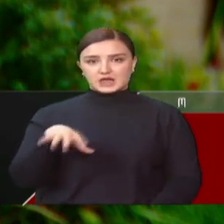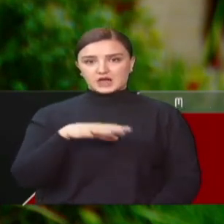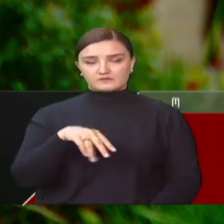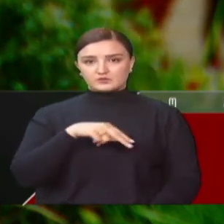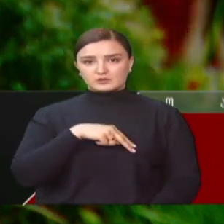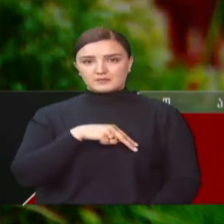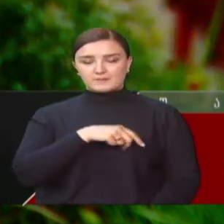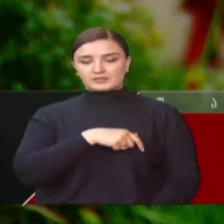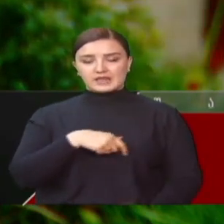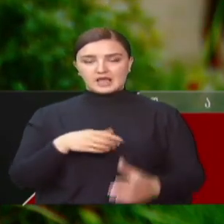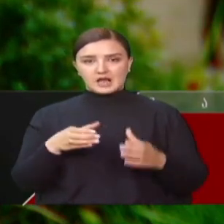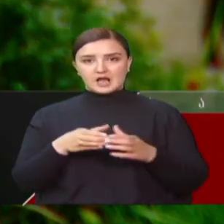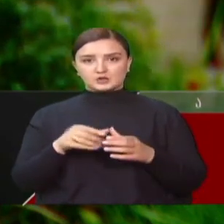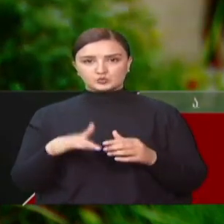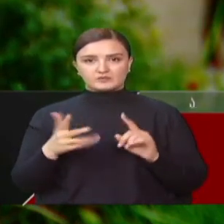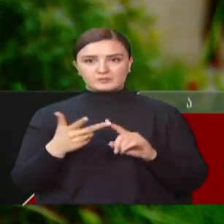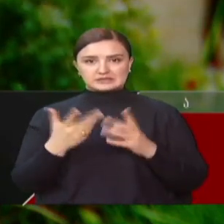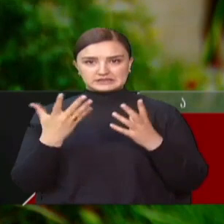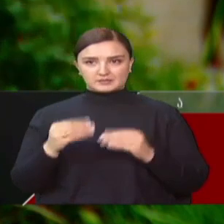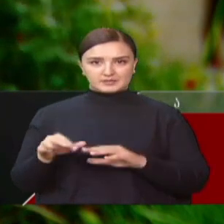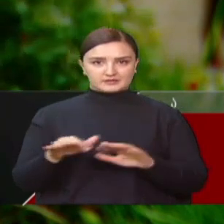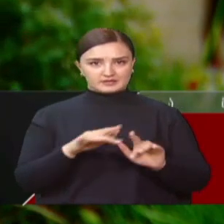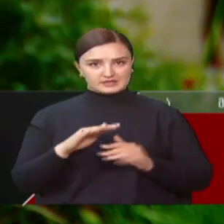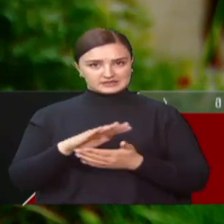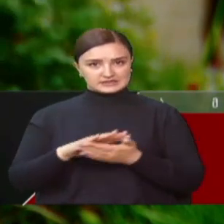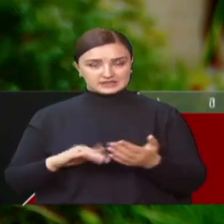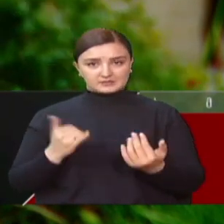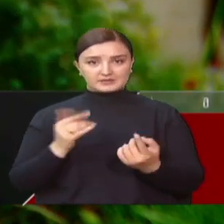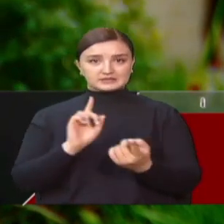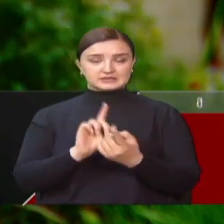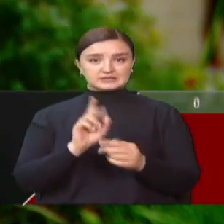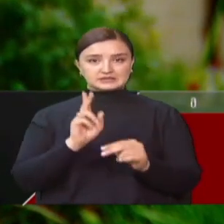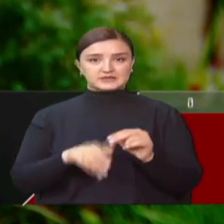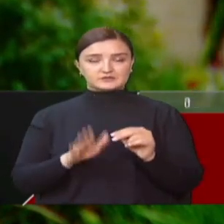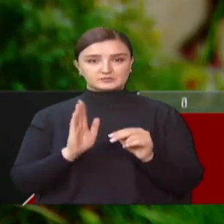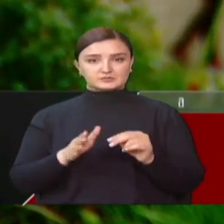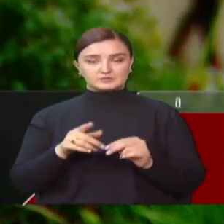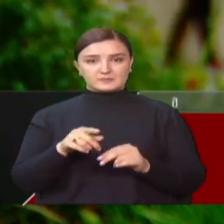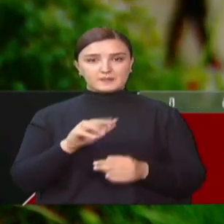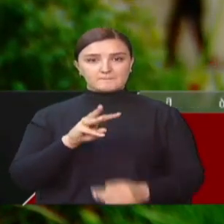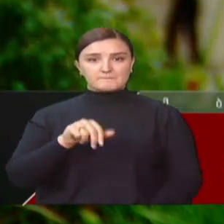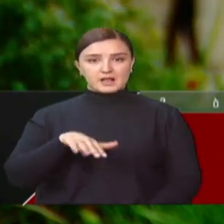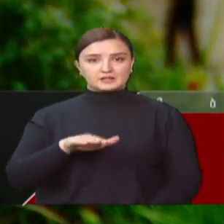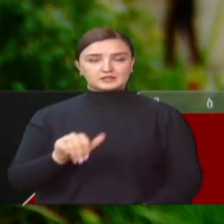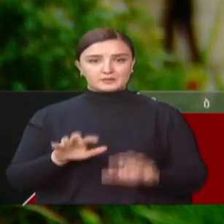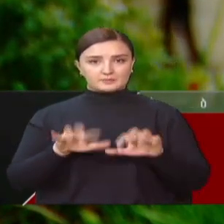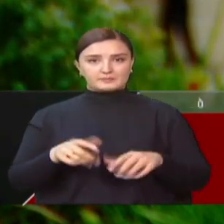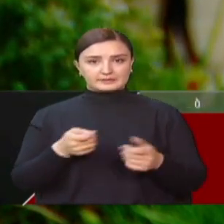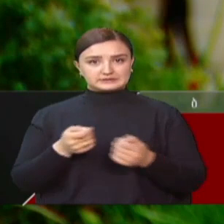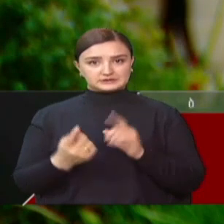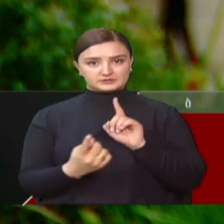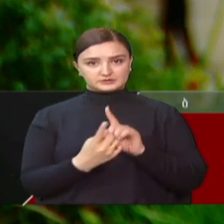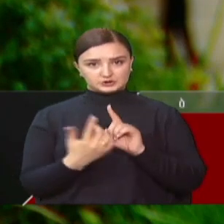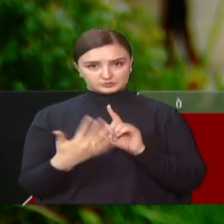დელეგაციის ვიზიტი მესამე დღე არის, რაც გრძელდება. Დღეს ვიზიტი დასრულდება ქვეყნის პრეზიდენტთან შეხვედრით. Ამის შემდეგ